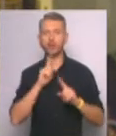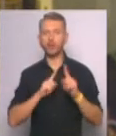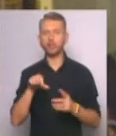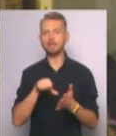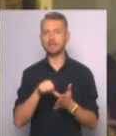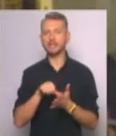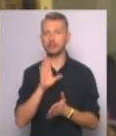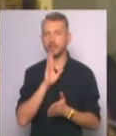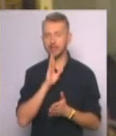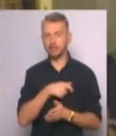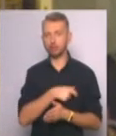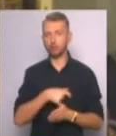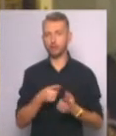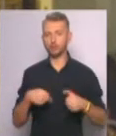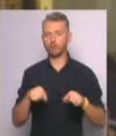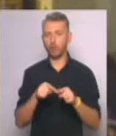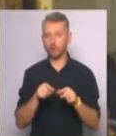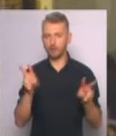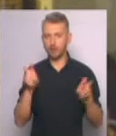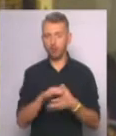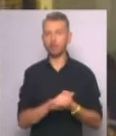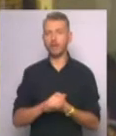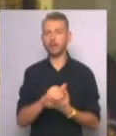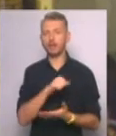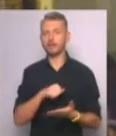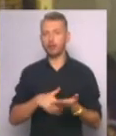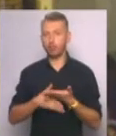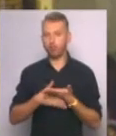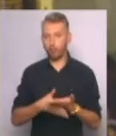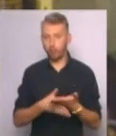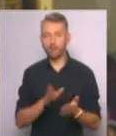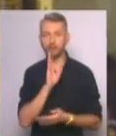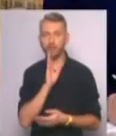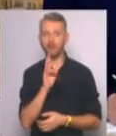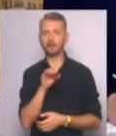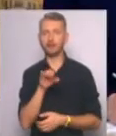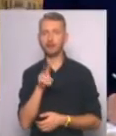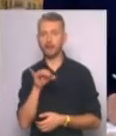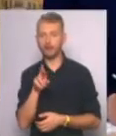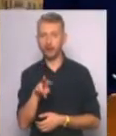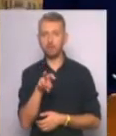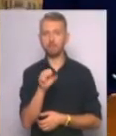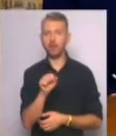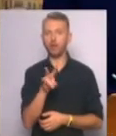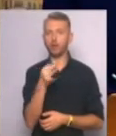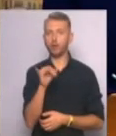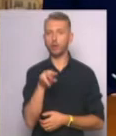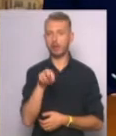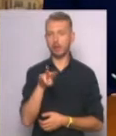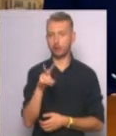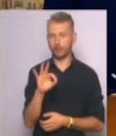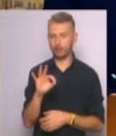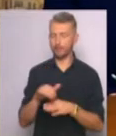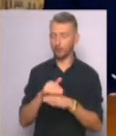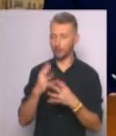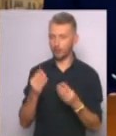представниця депутатської фракції об'єднання «Самопоміч» пані Наталія Манойленко. Пані Наталія, дуже рада вас вітати в нашій студії. Добрий день.